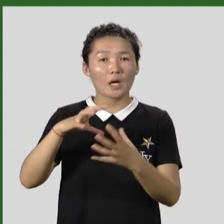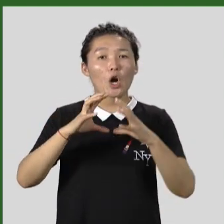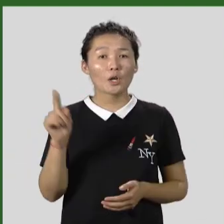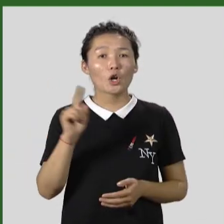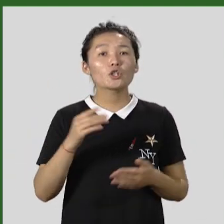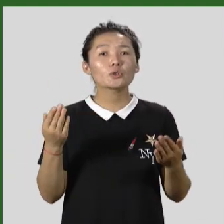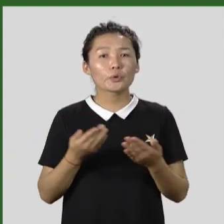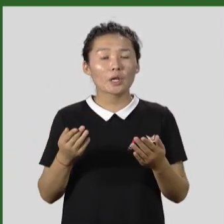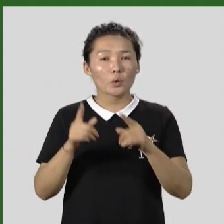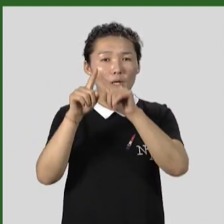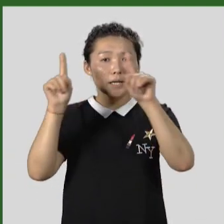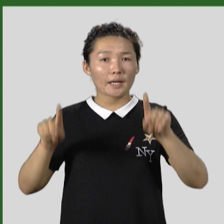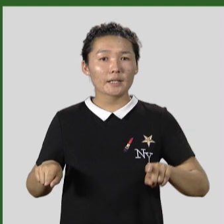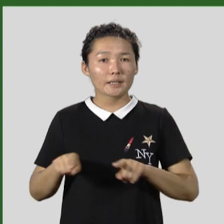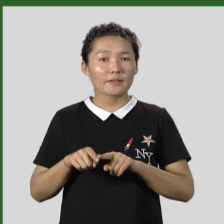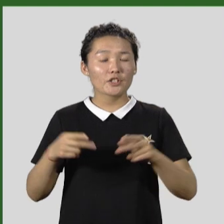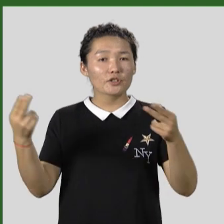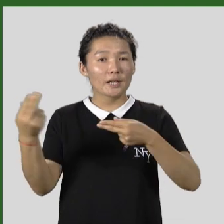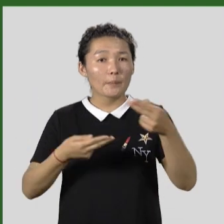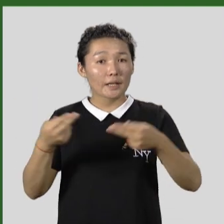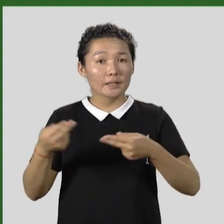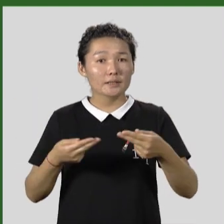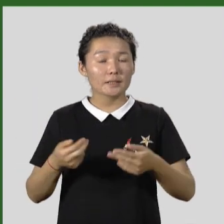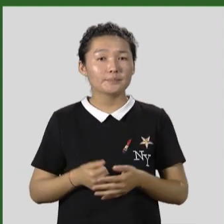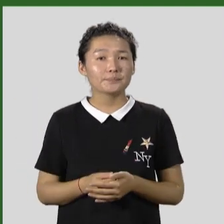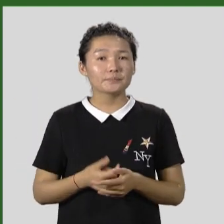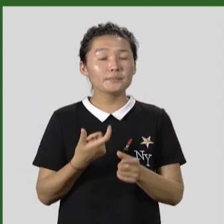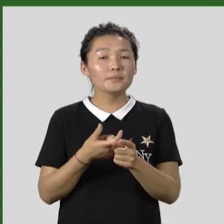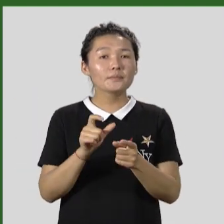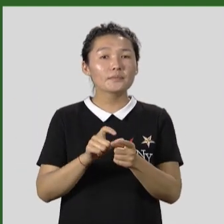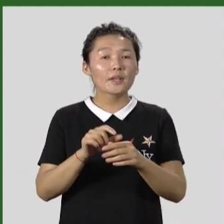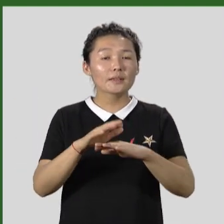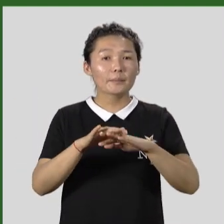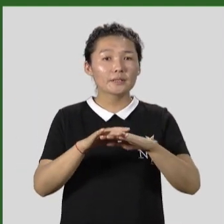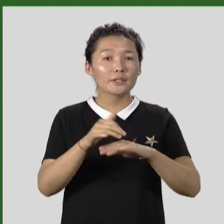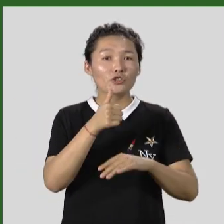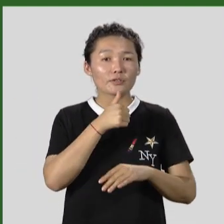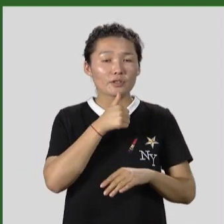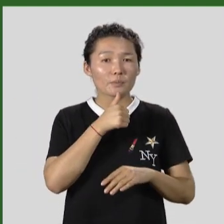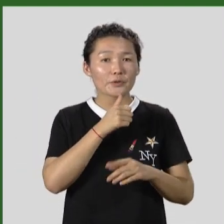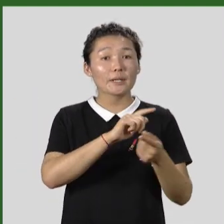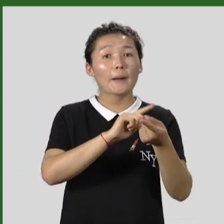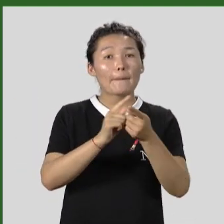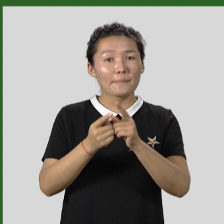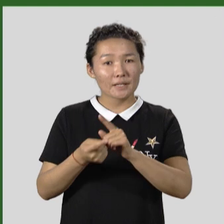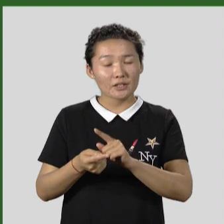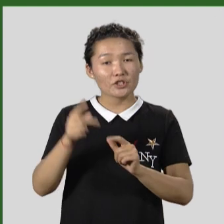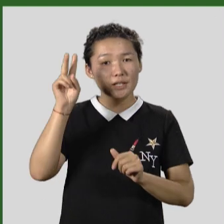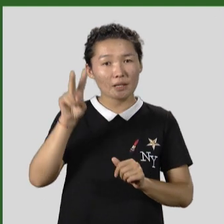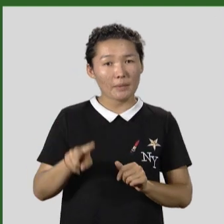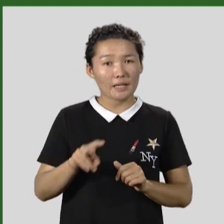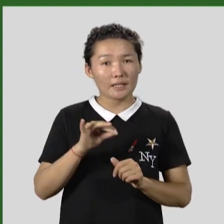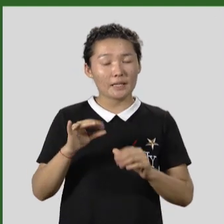Что такое картографическая проекция? Это математический способ перенесения параллелей